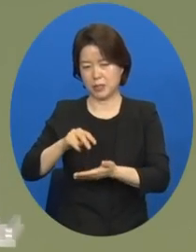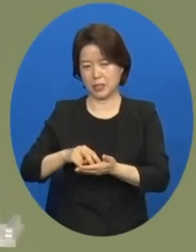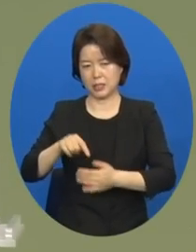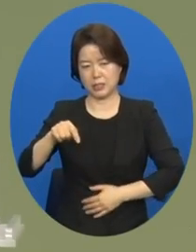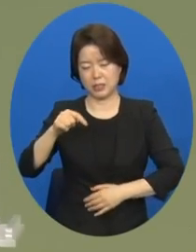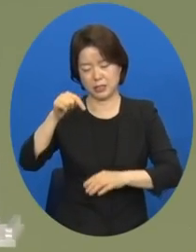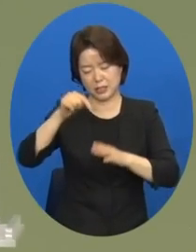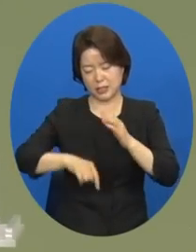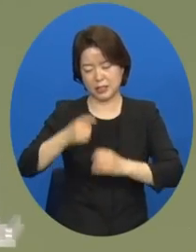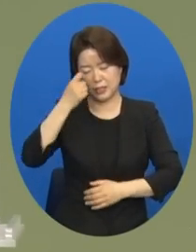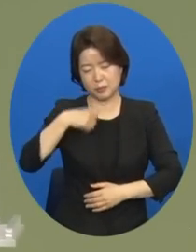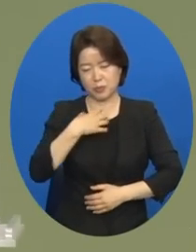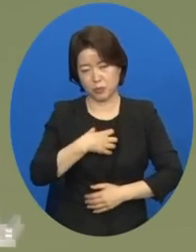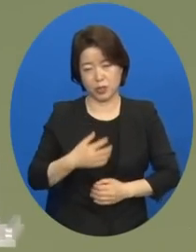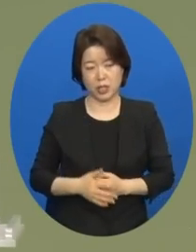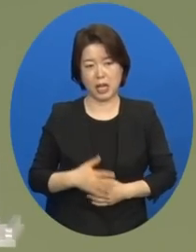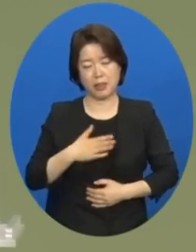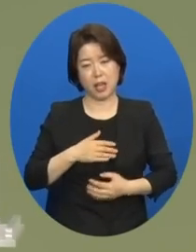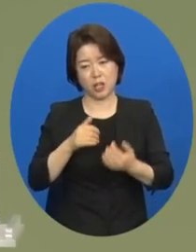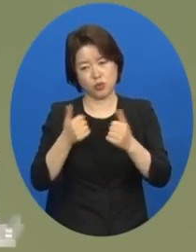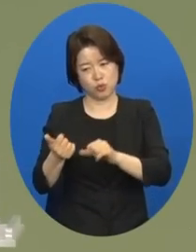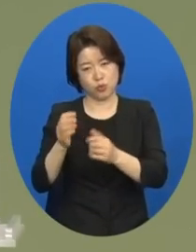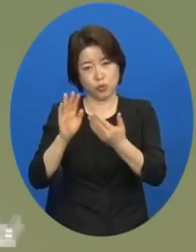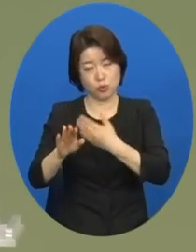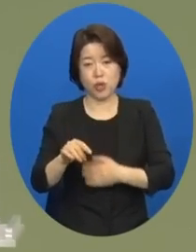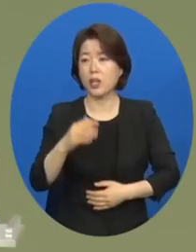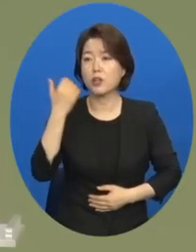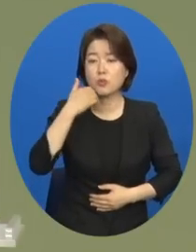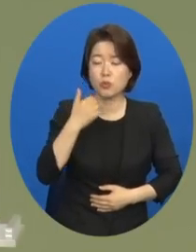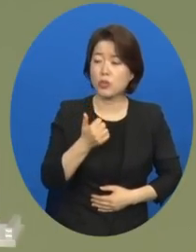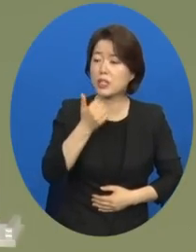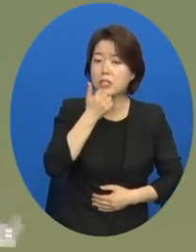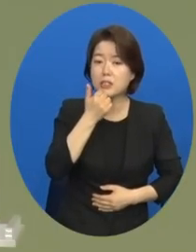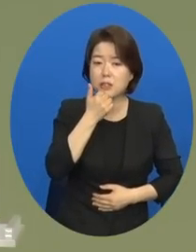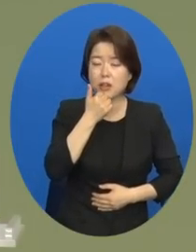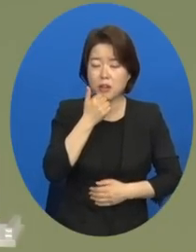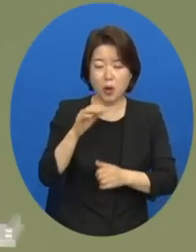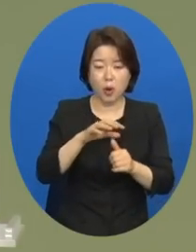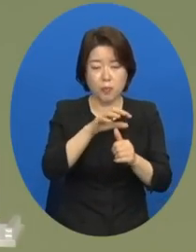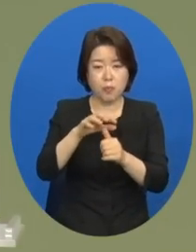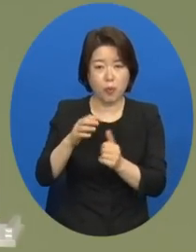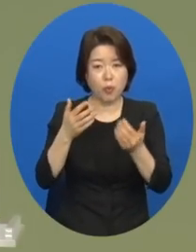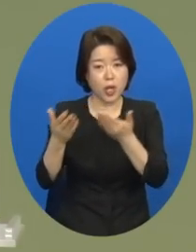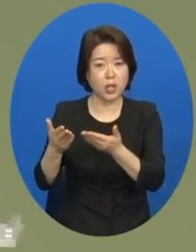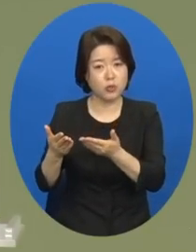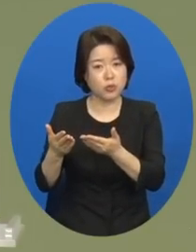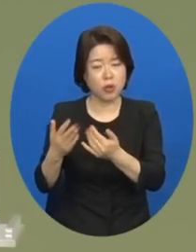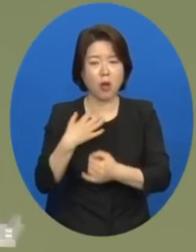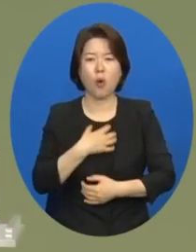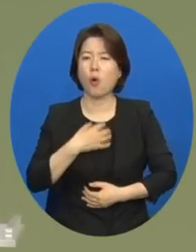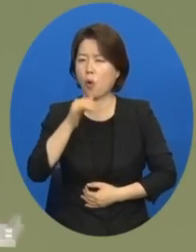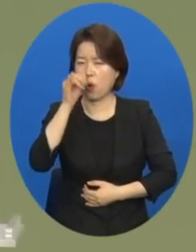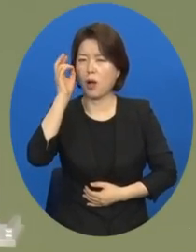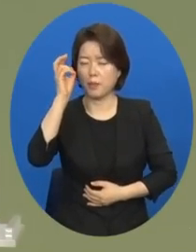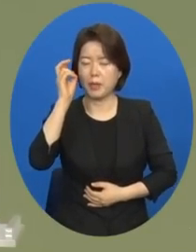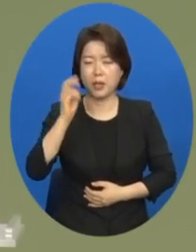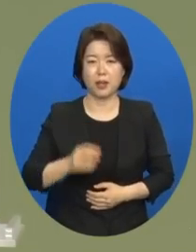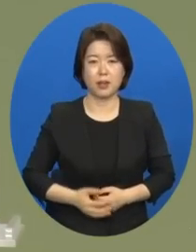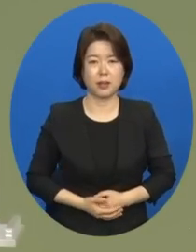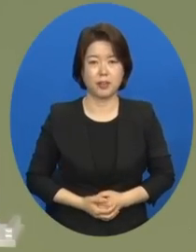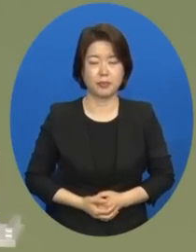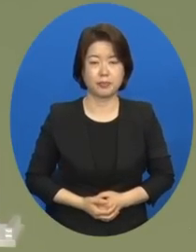왜요 내가 죽은 후에 누가 이삭을 책임져 줄까 이런 걱정이 들지 않았겠습니까